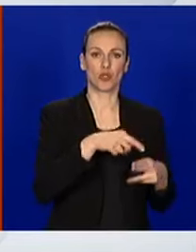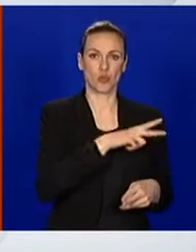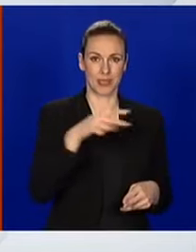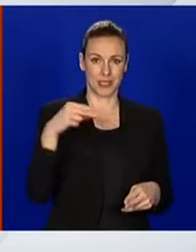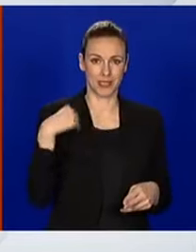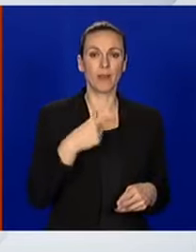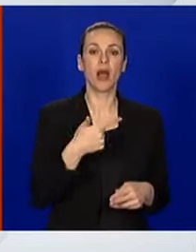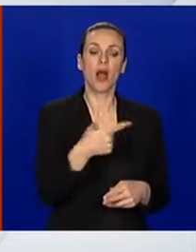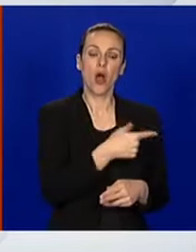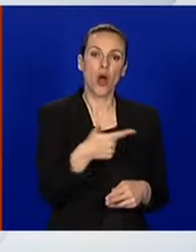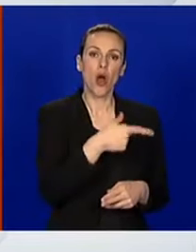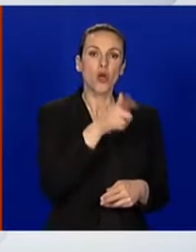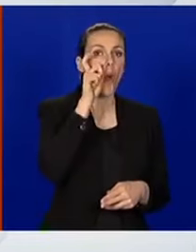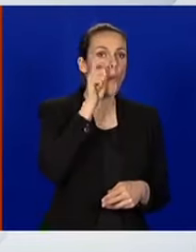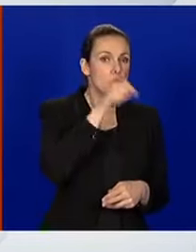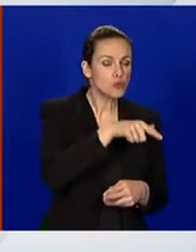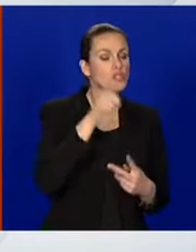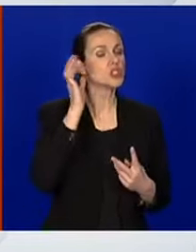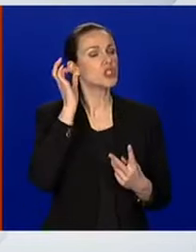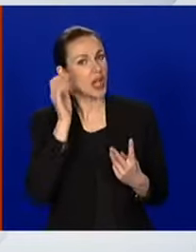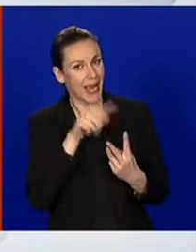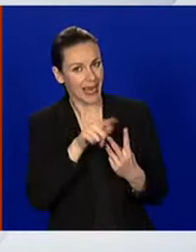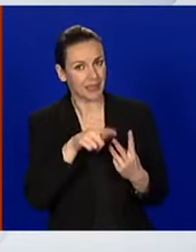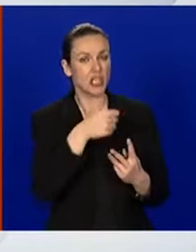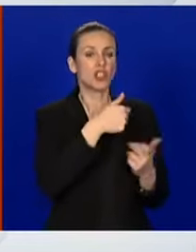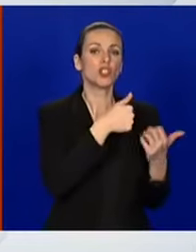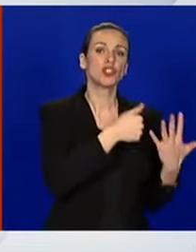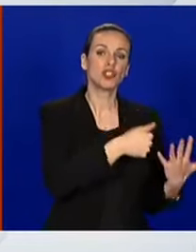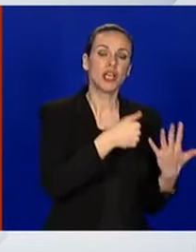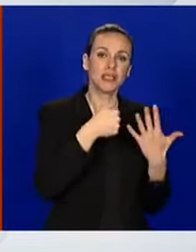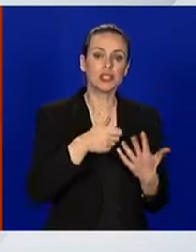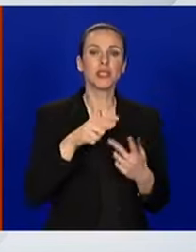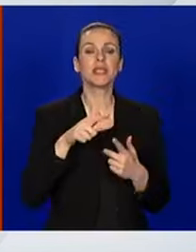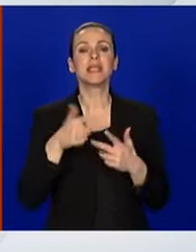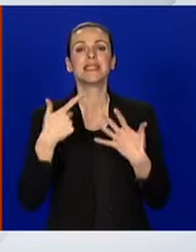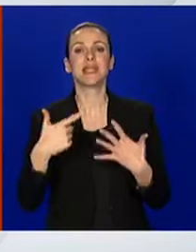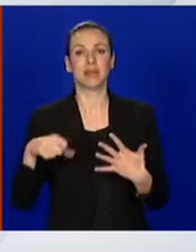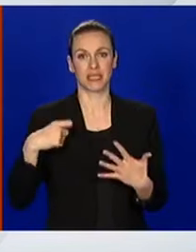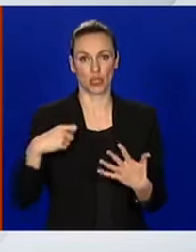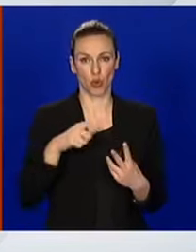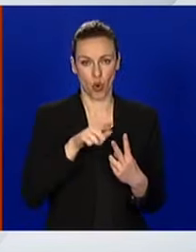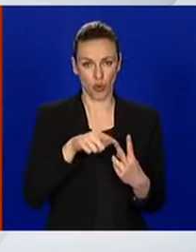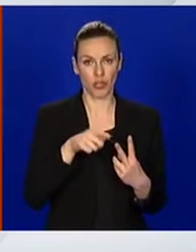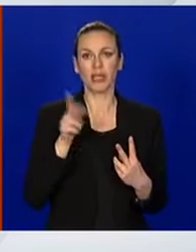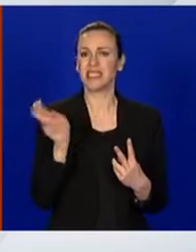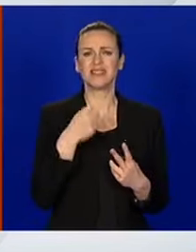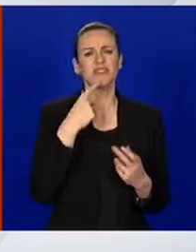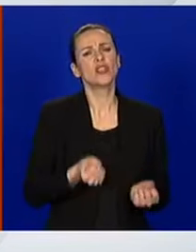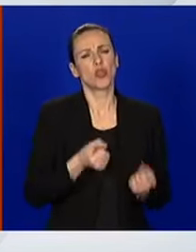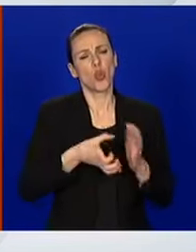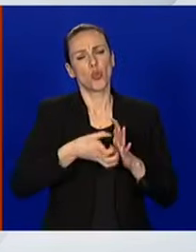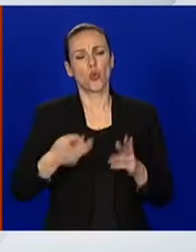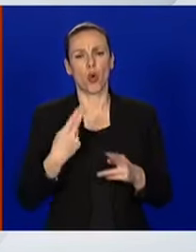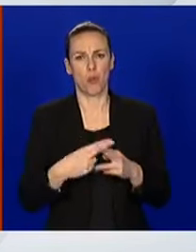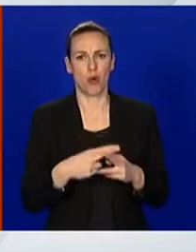su bolesnici muškog i ženskog spola 66 i 70 godina koji su svi kronični